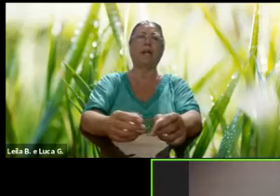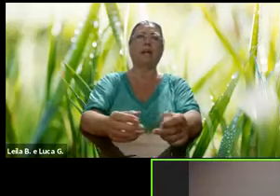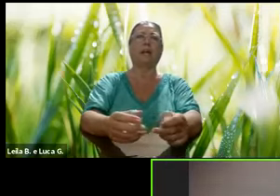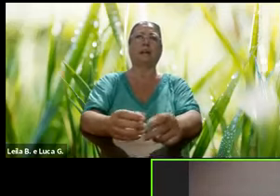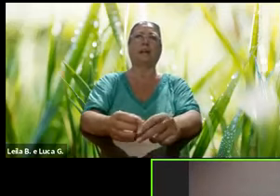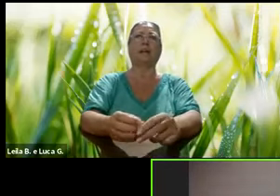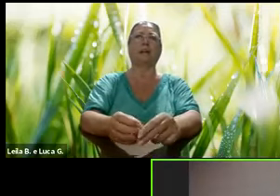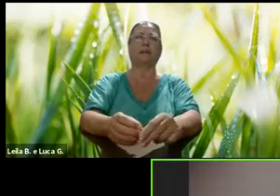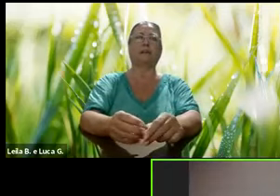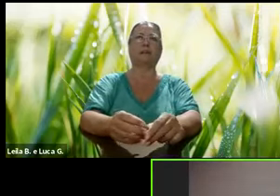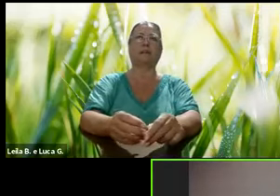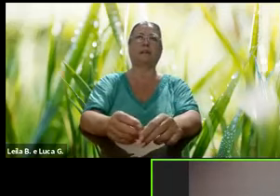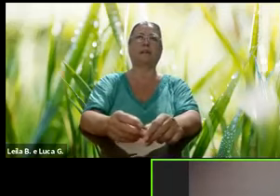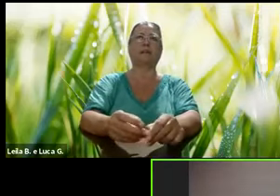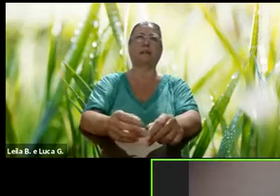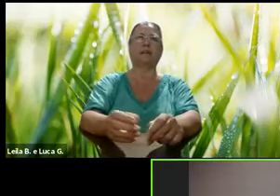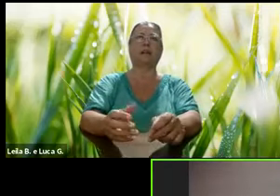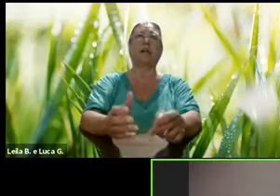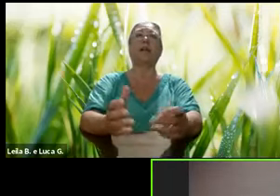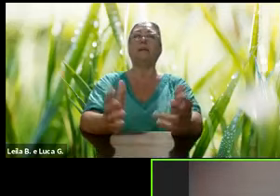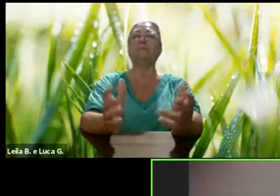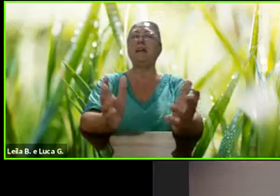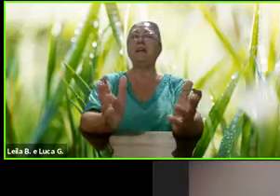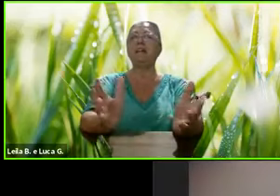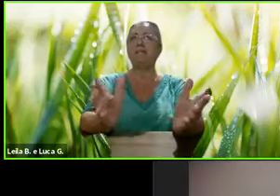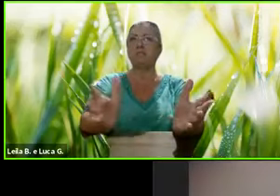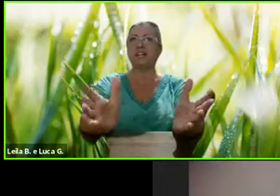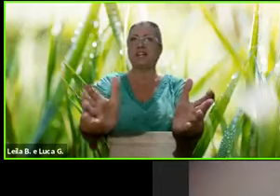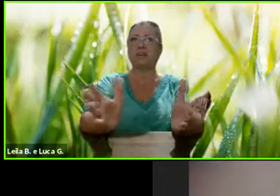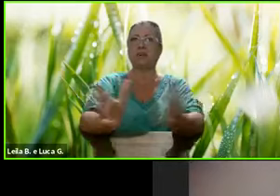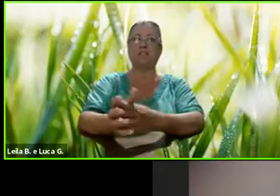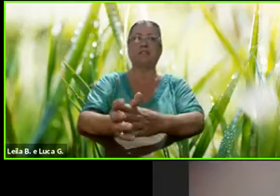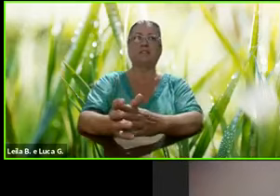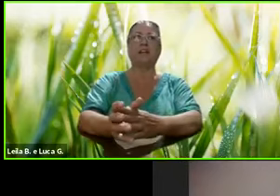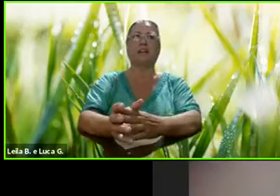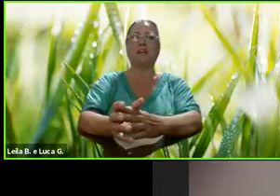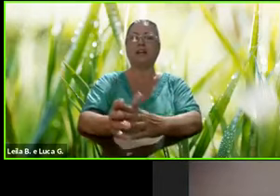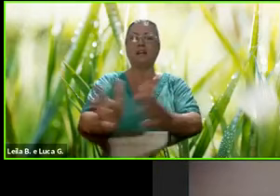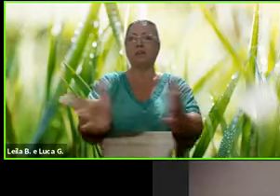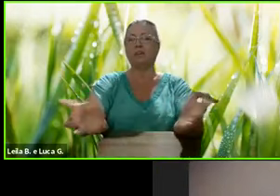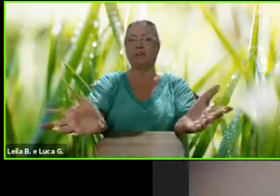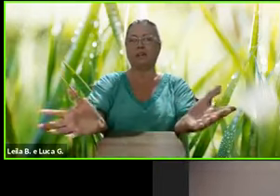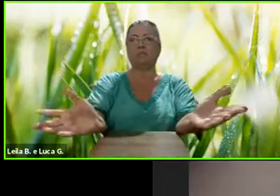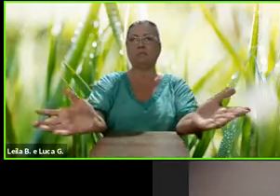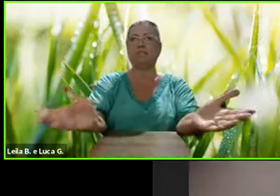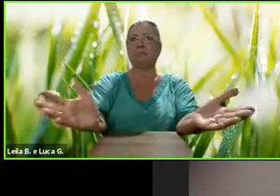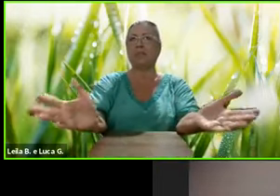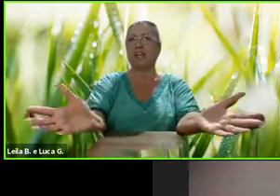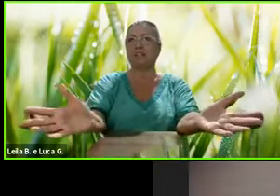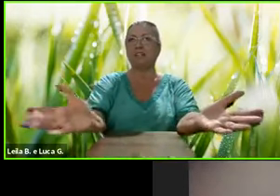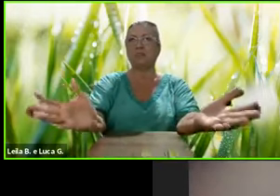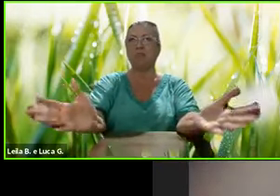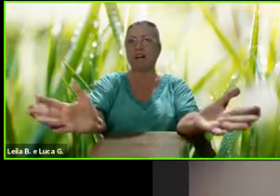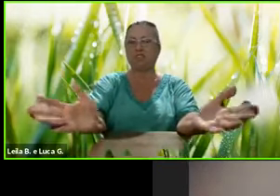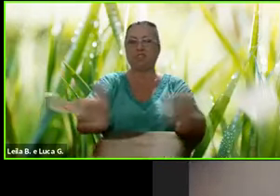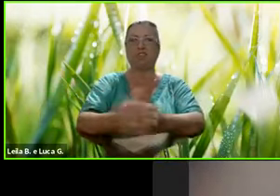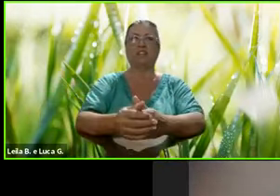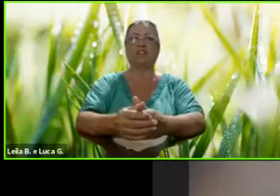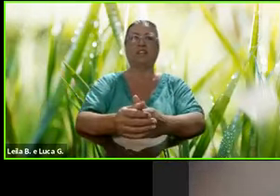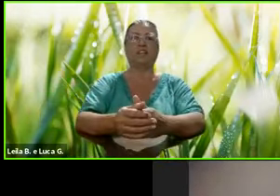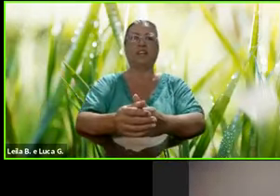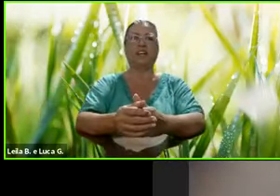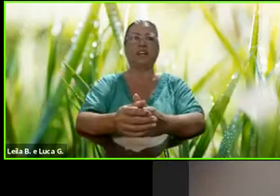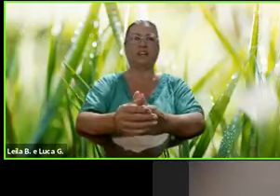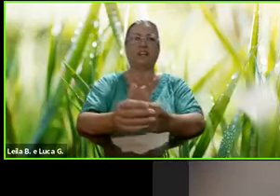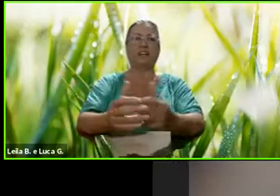la conoscenza, quello che dobbiamo imparare. E è bellissimo, sa che cosa? Che io, per esempio, adesso